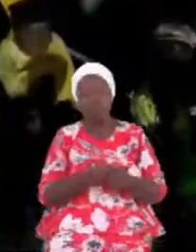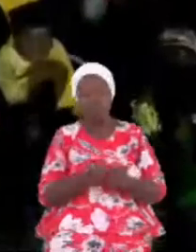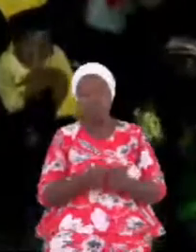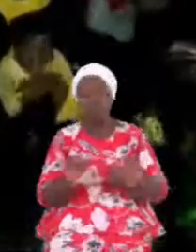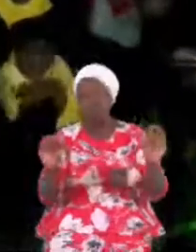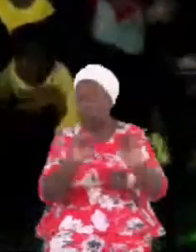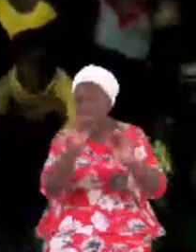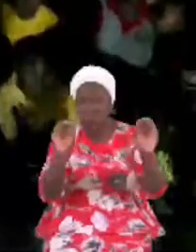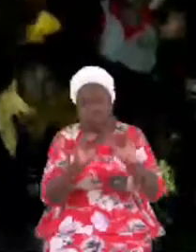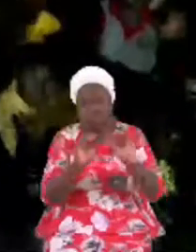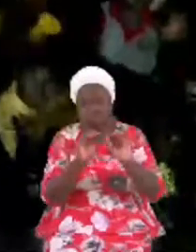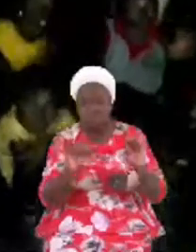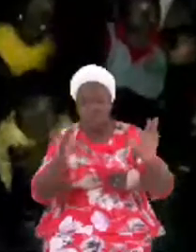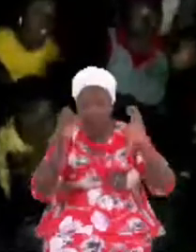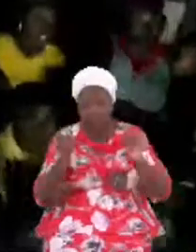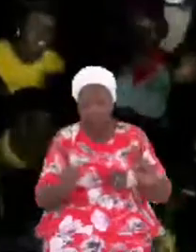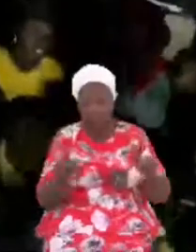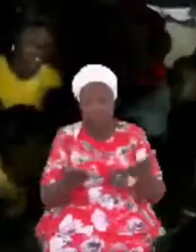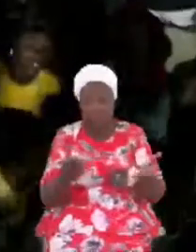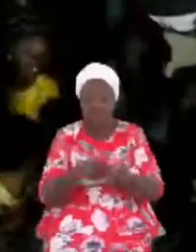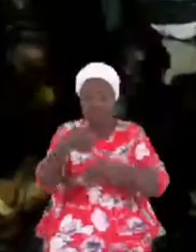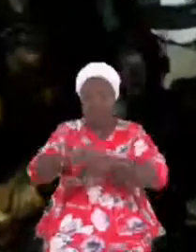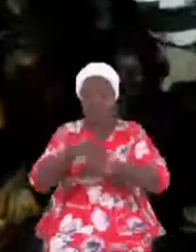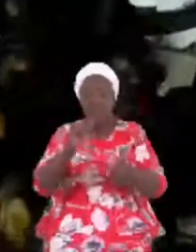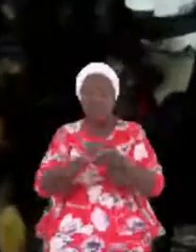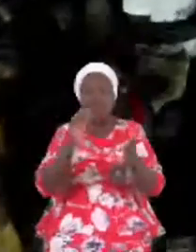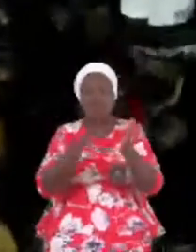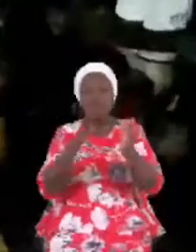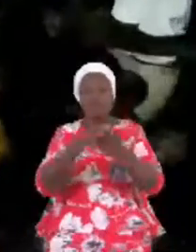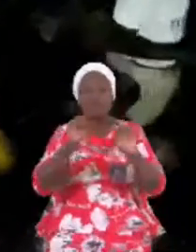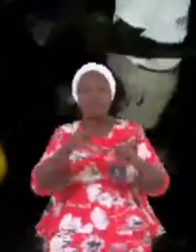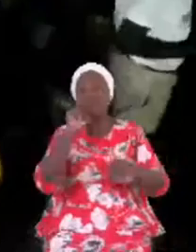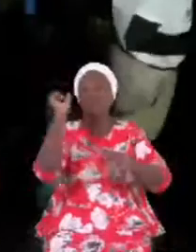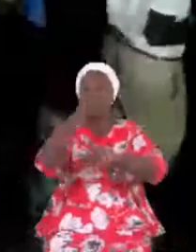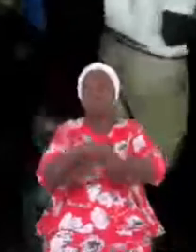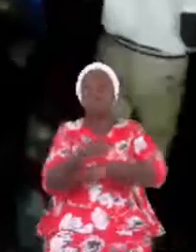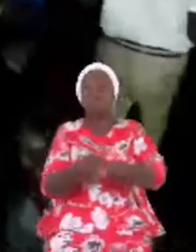Il n'y a pas de puissance que Jésus ne peut pas vaincre.